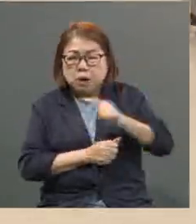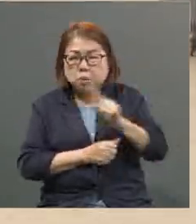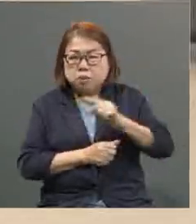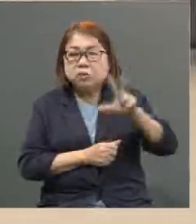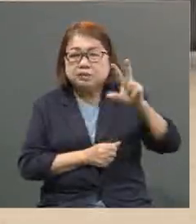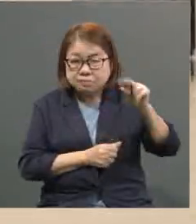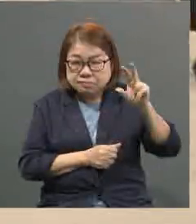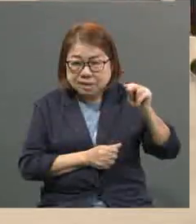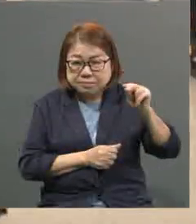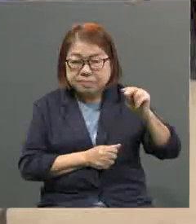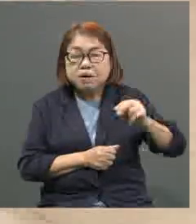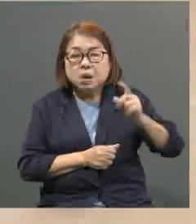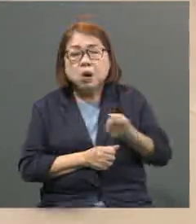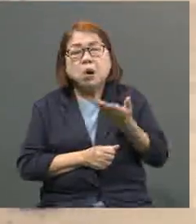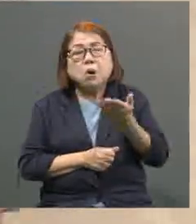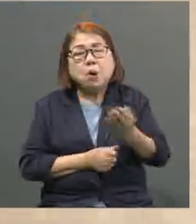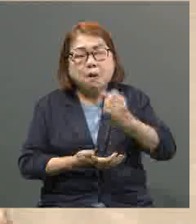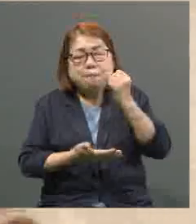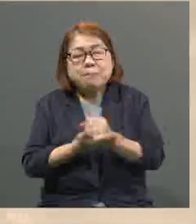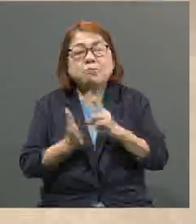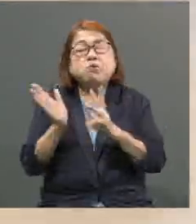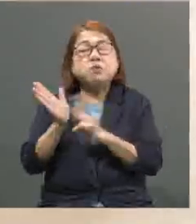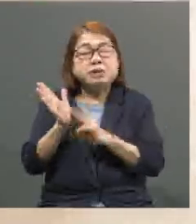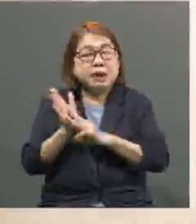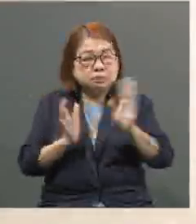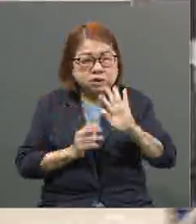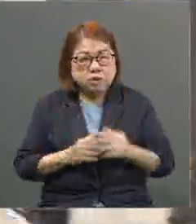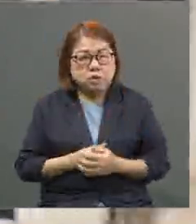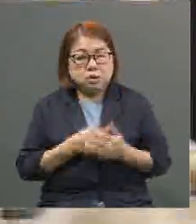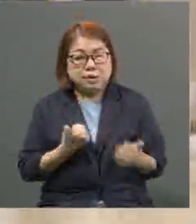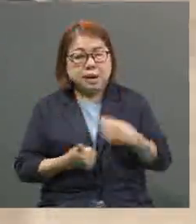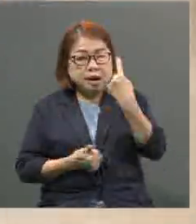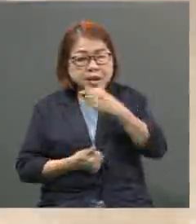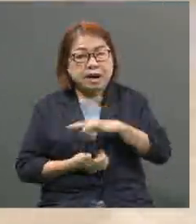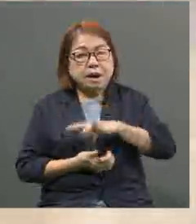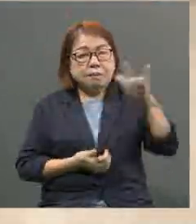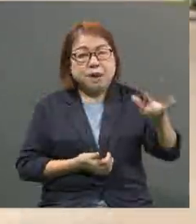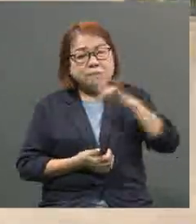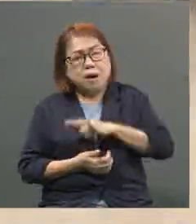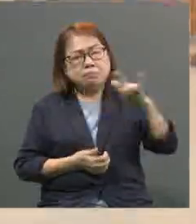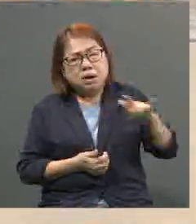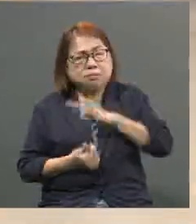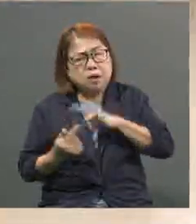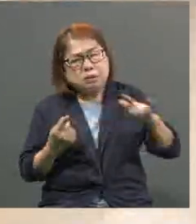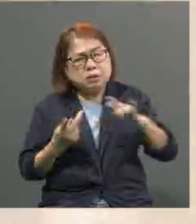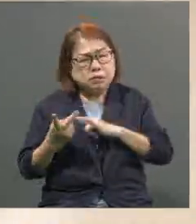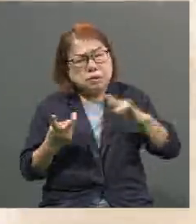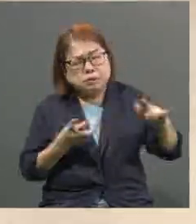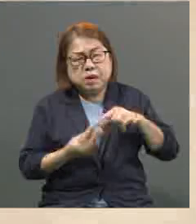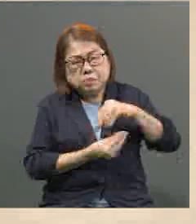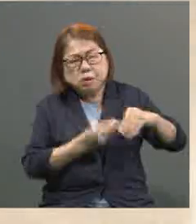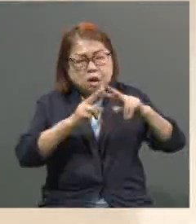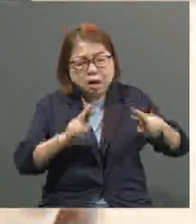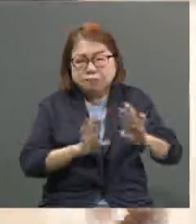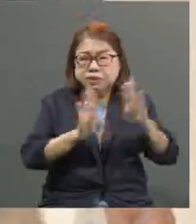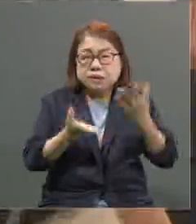วันโดยไม่จำเป็นต้องขอวีซ่านะฮะทีนี้สำหรับคนที่เดินทางเข้าออกจีนหลายๆครั้งอาจจะไปทำธุรกิจหรืออะไรก็ตามเนี่ยนะ